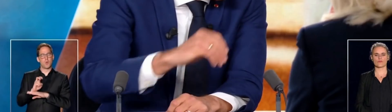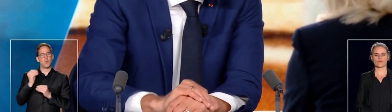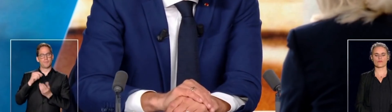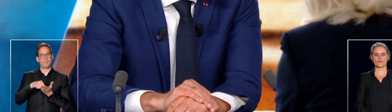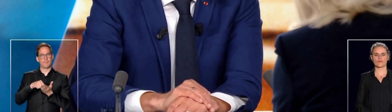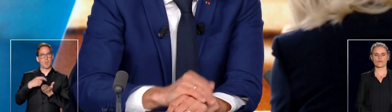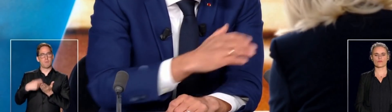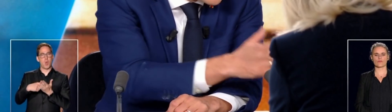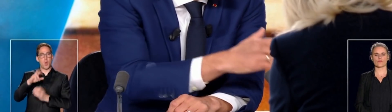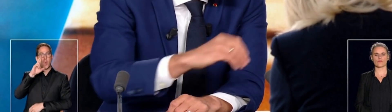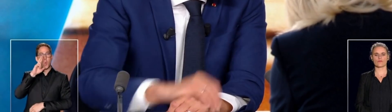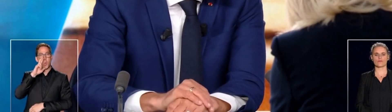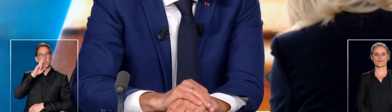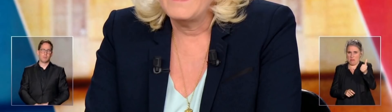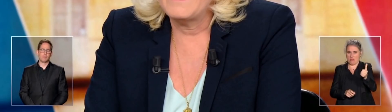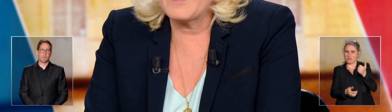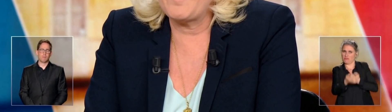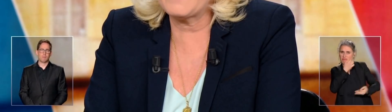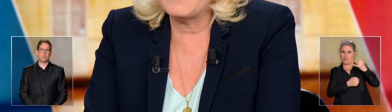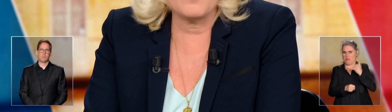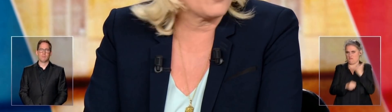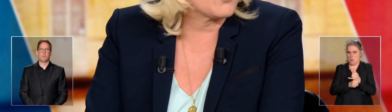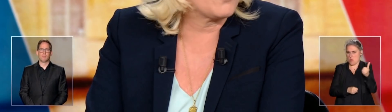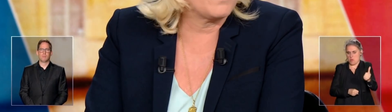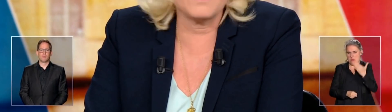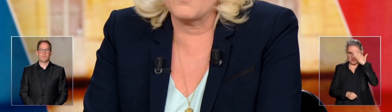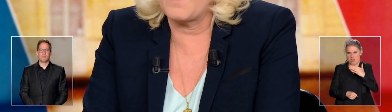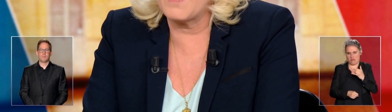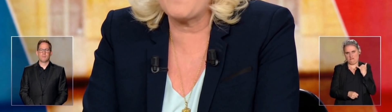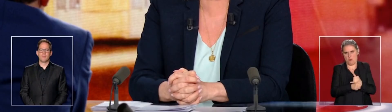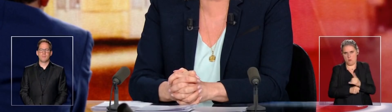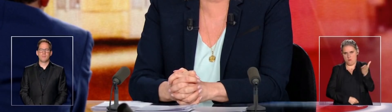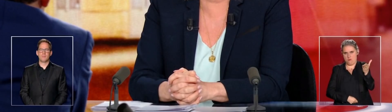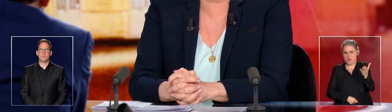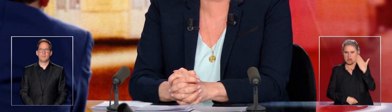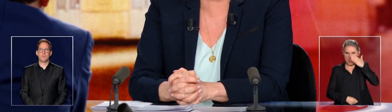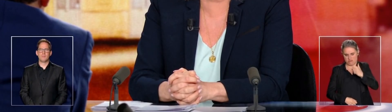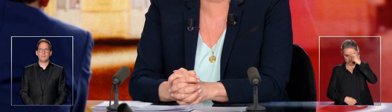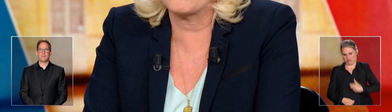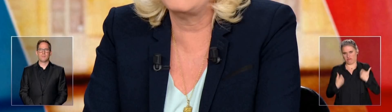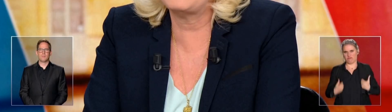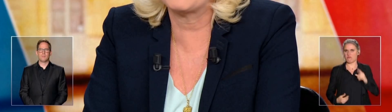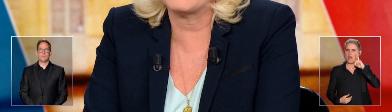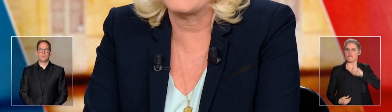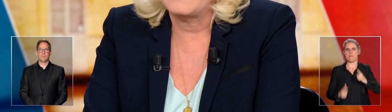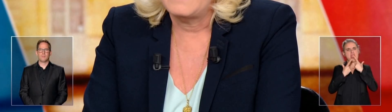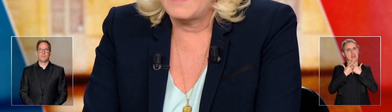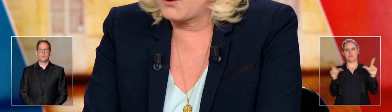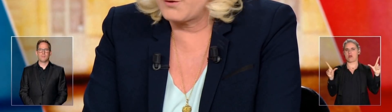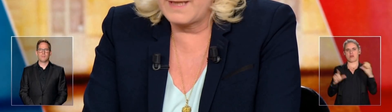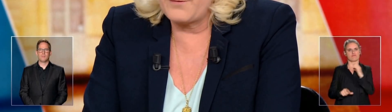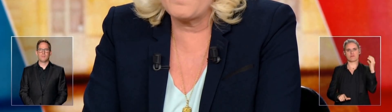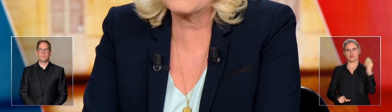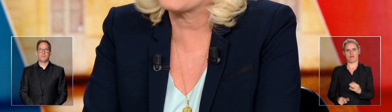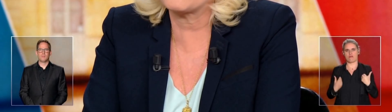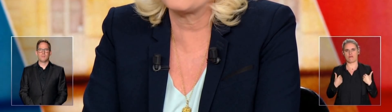crucial banque proche du pouvoir il sait pertinemment que je suis une femme absolument et totalement libres 1 et